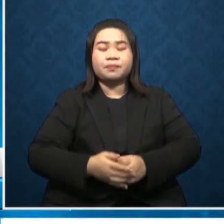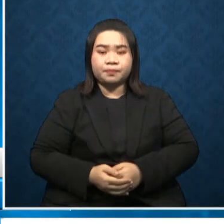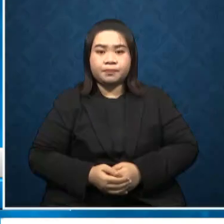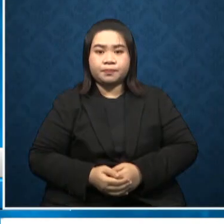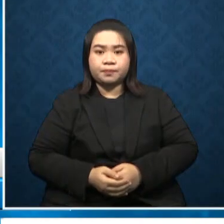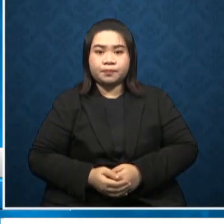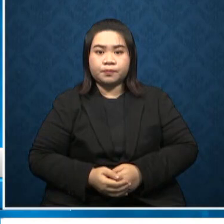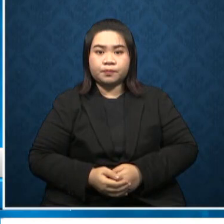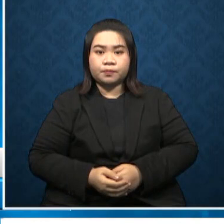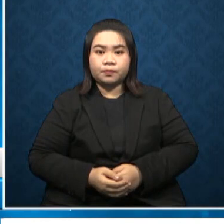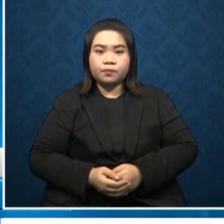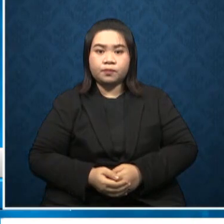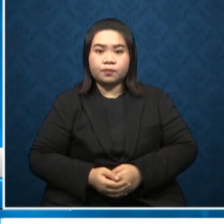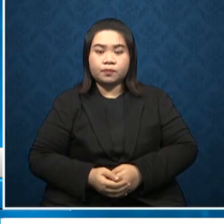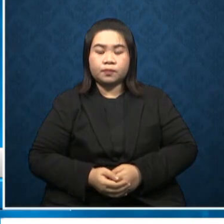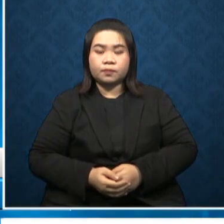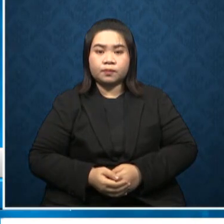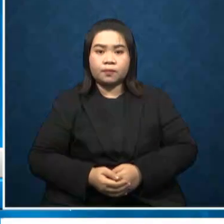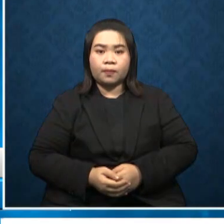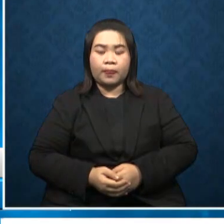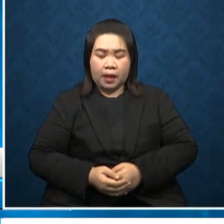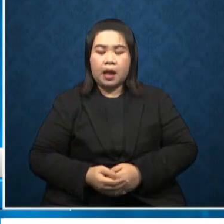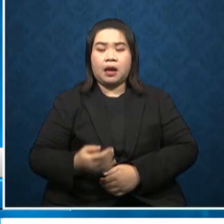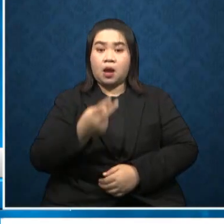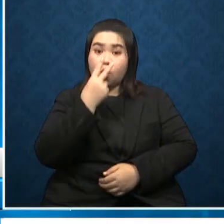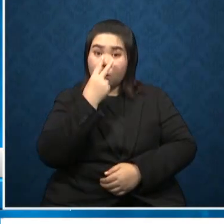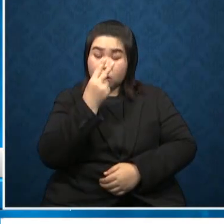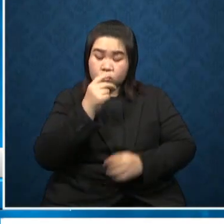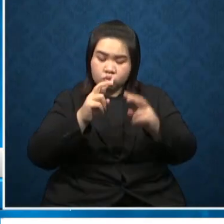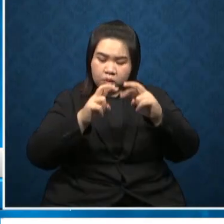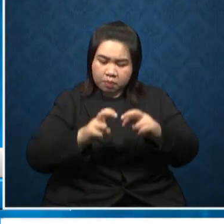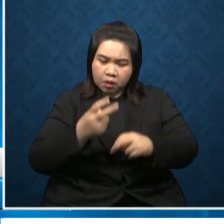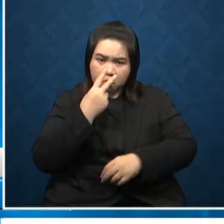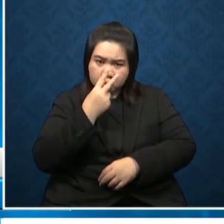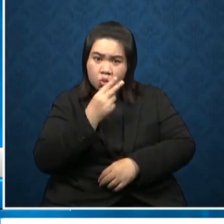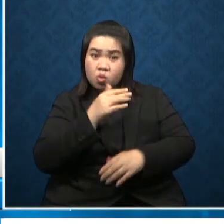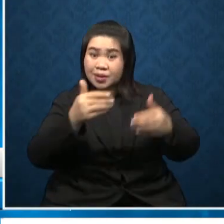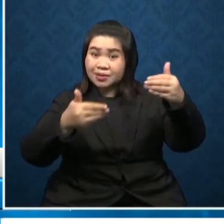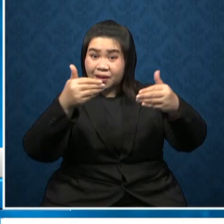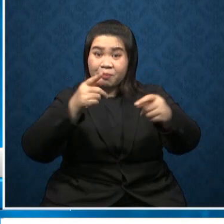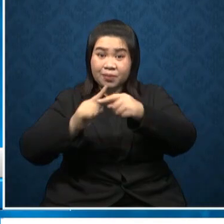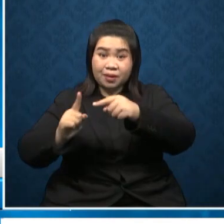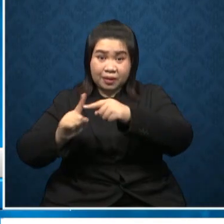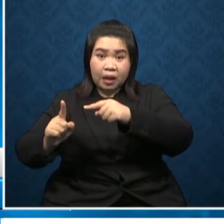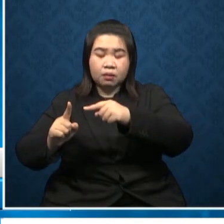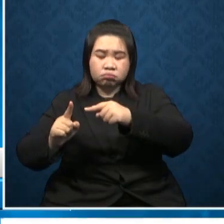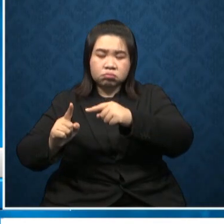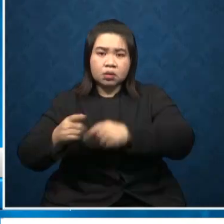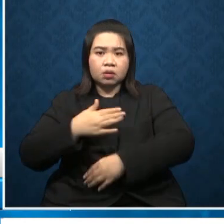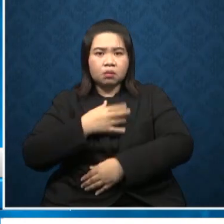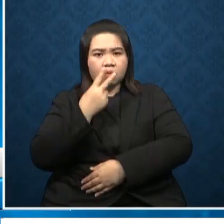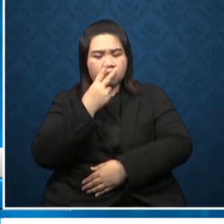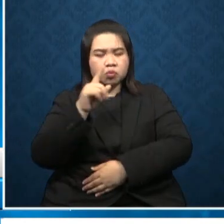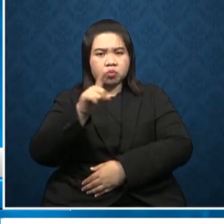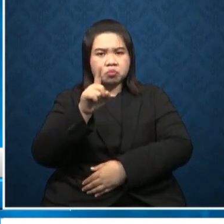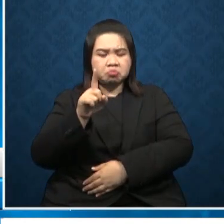ทีนี้จากการศึกษาและก็การติดตามการเคลื่อนไหวนะครับมาตลอดผมมีประเด็น